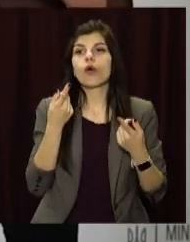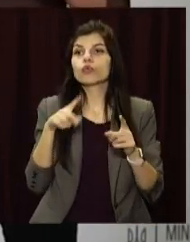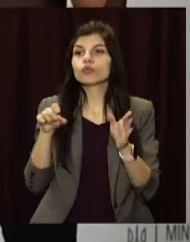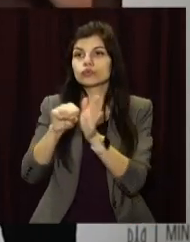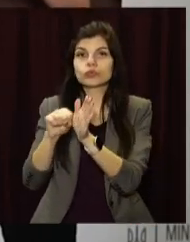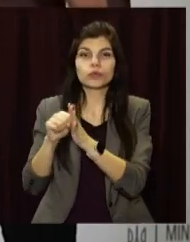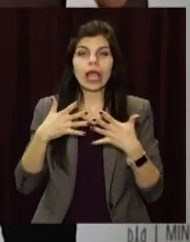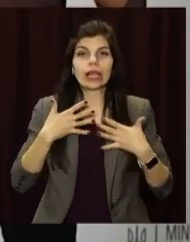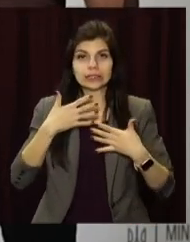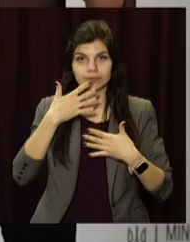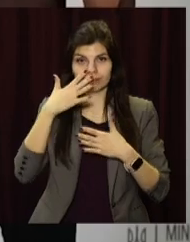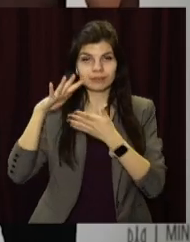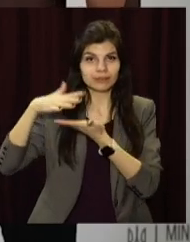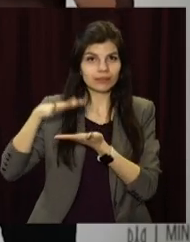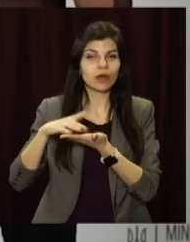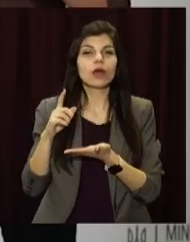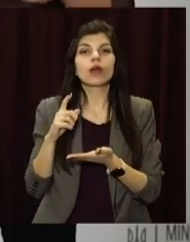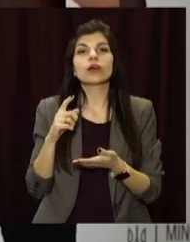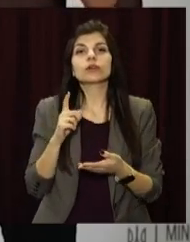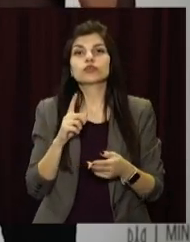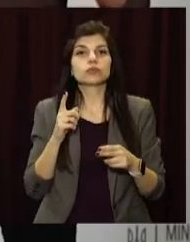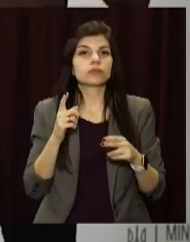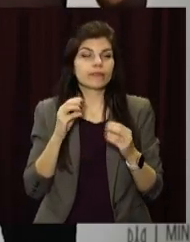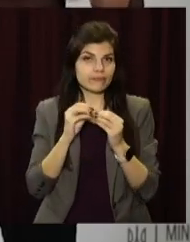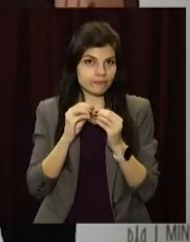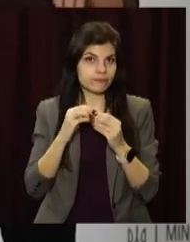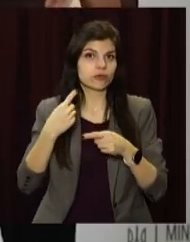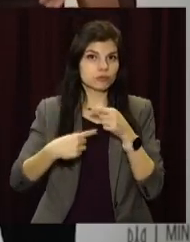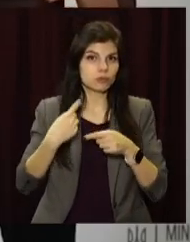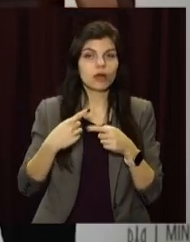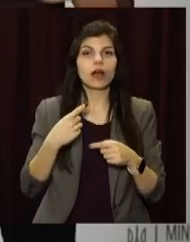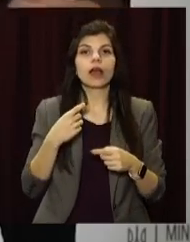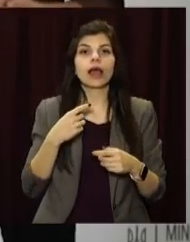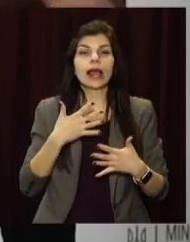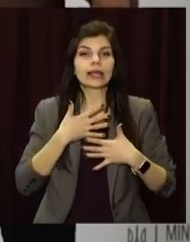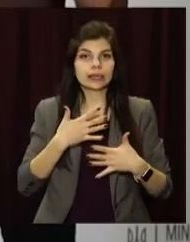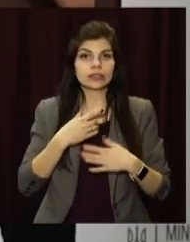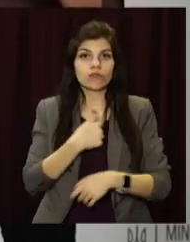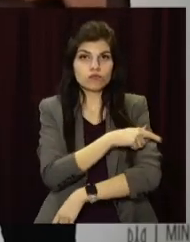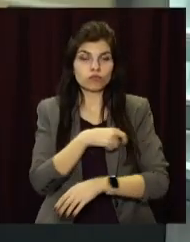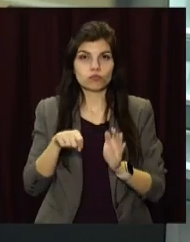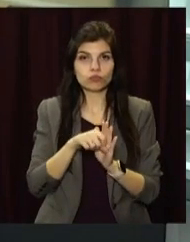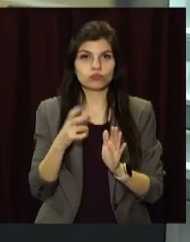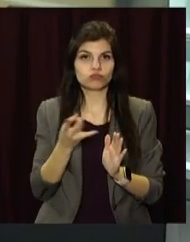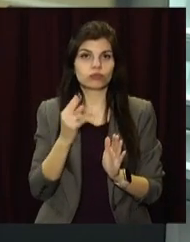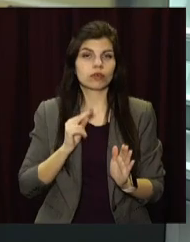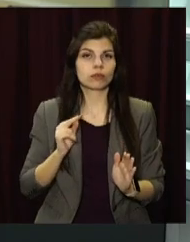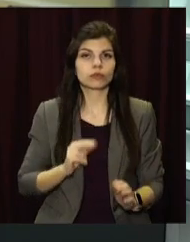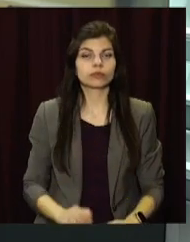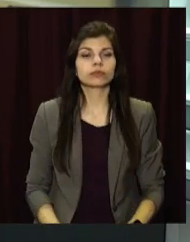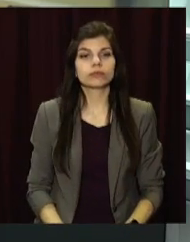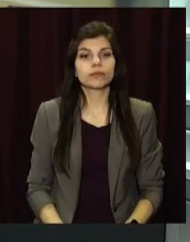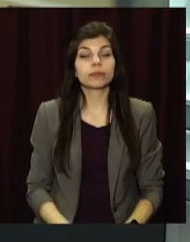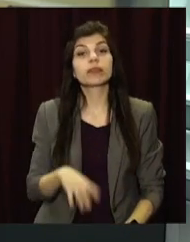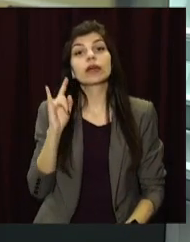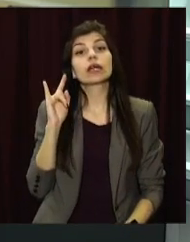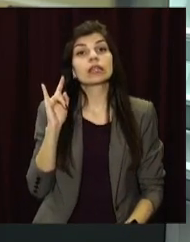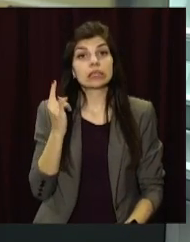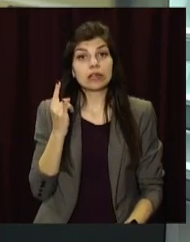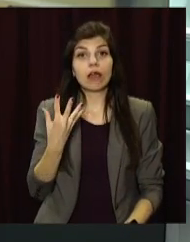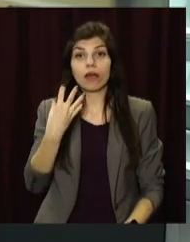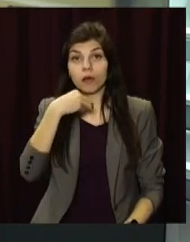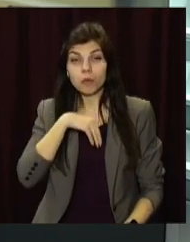1572 ліжкомісця, з яких є лікарні, які нещодавно були включені до першої хвилі, які